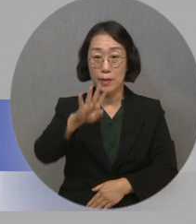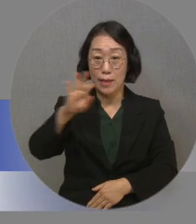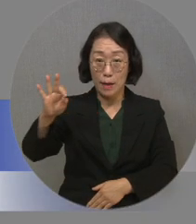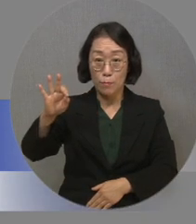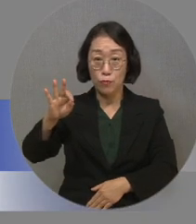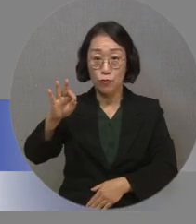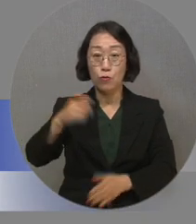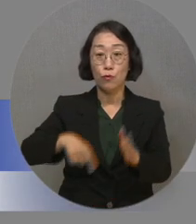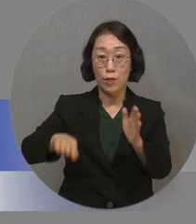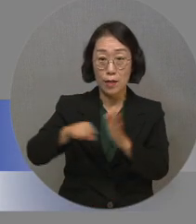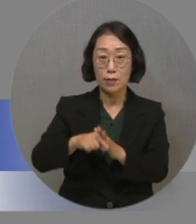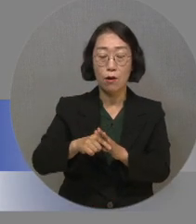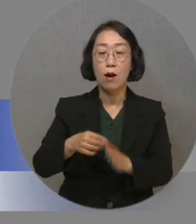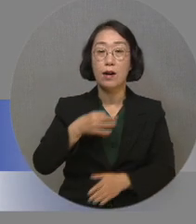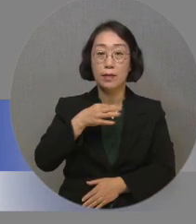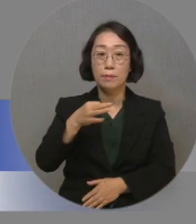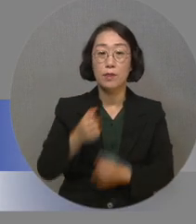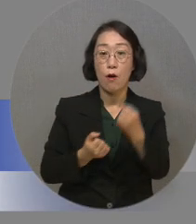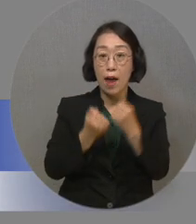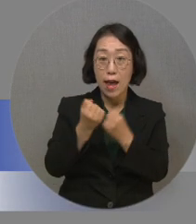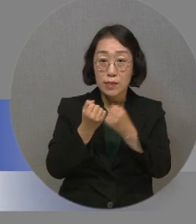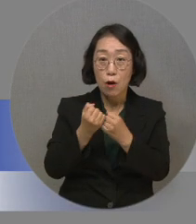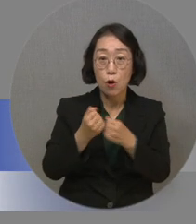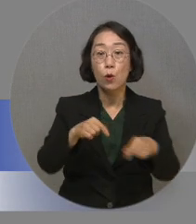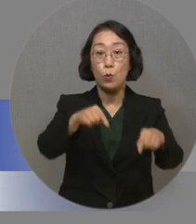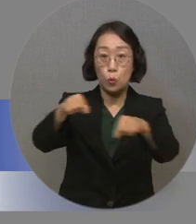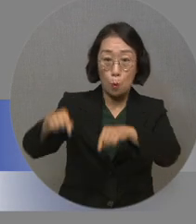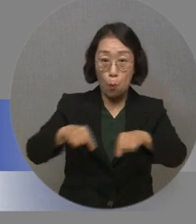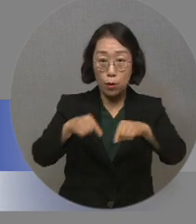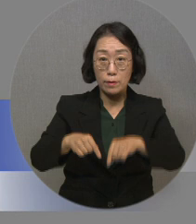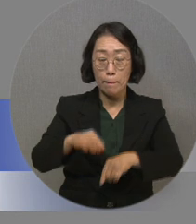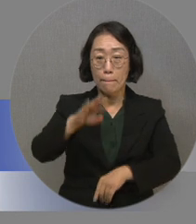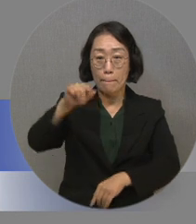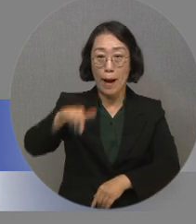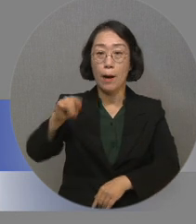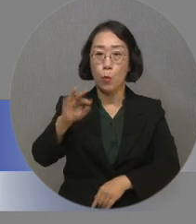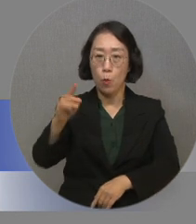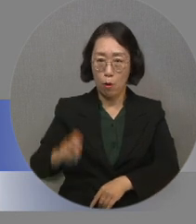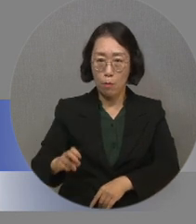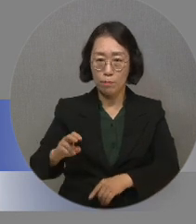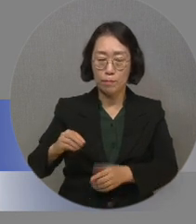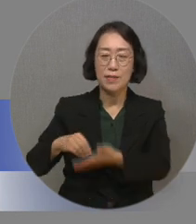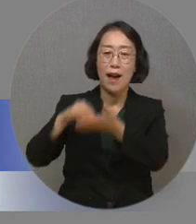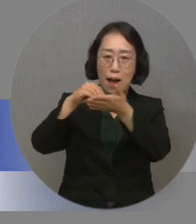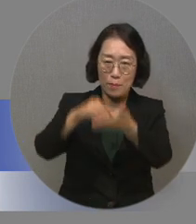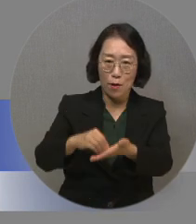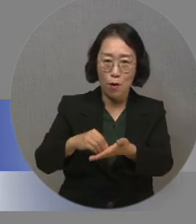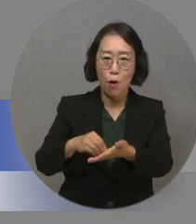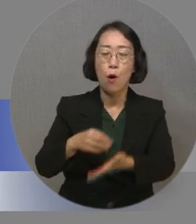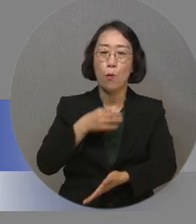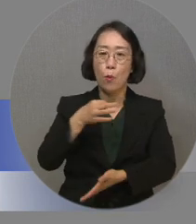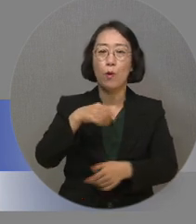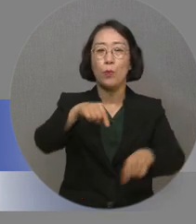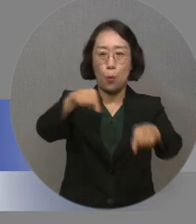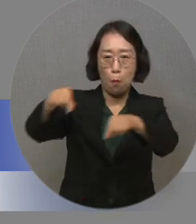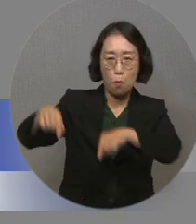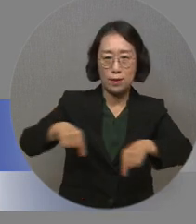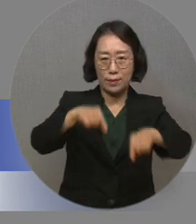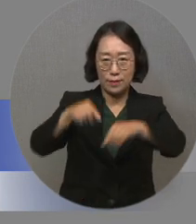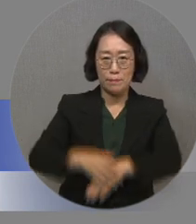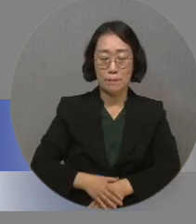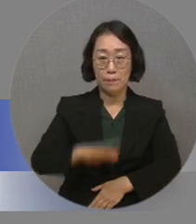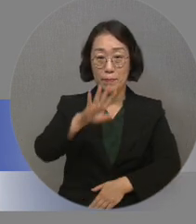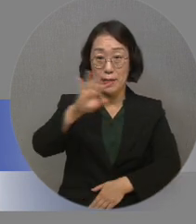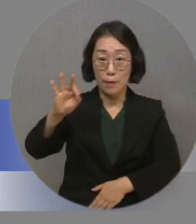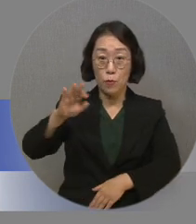음성 해설 녹음이 진행된 가운데 배우 박보검 씨가 동참했습니다. 한편 미나리 배리어프리 버전은